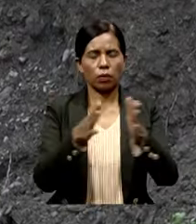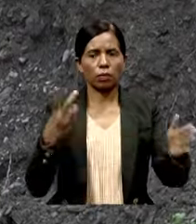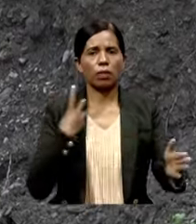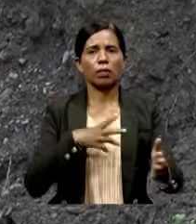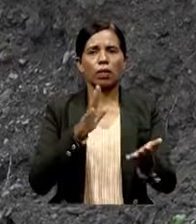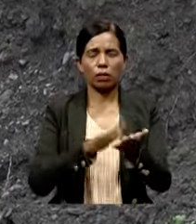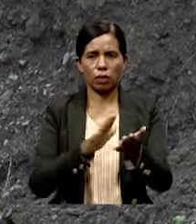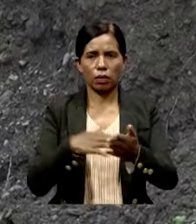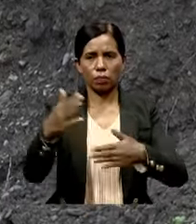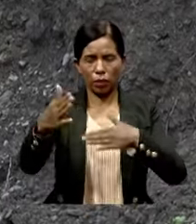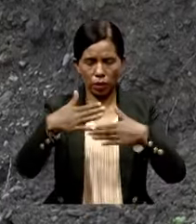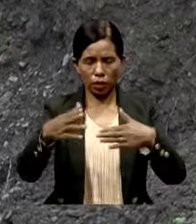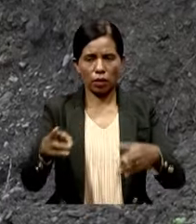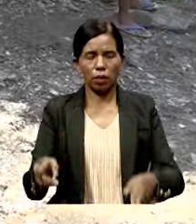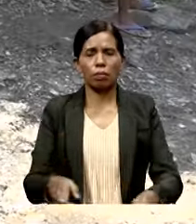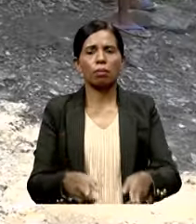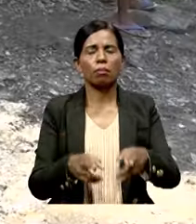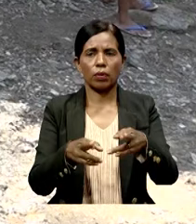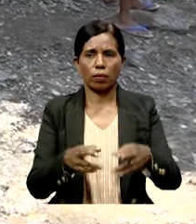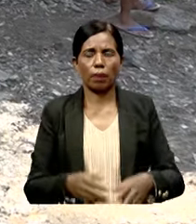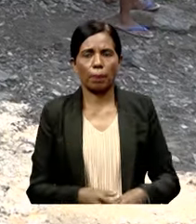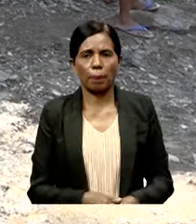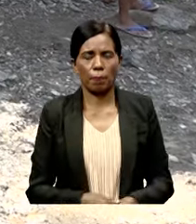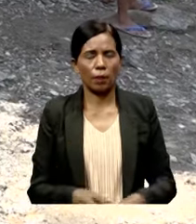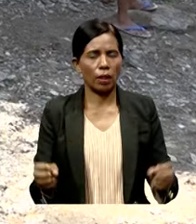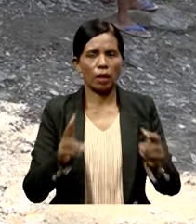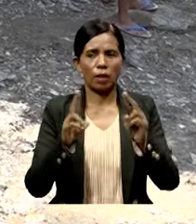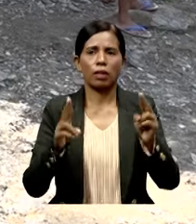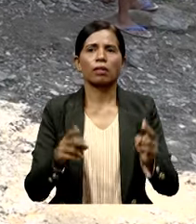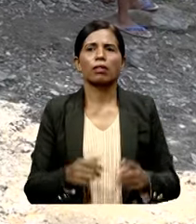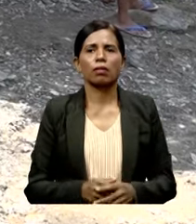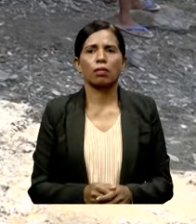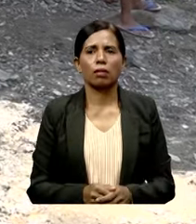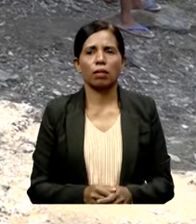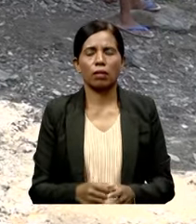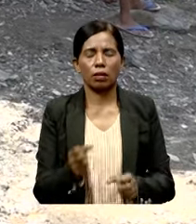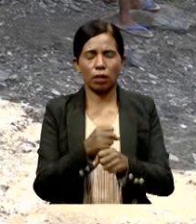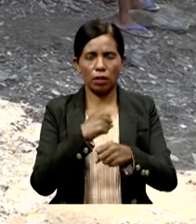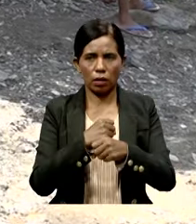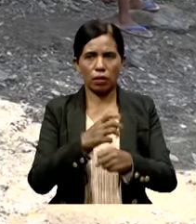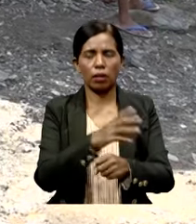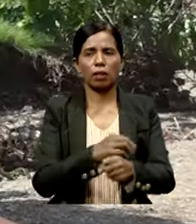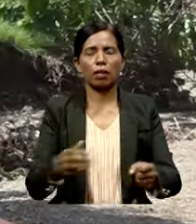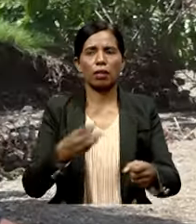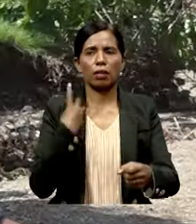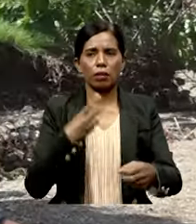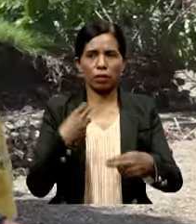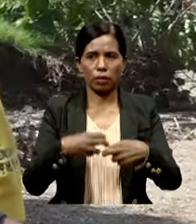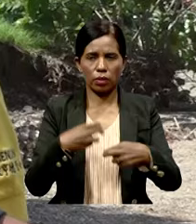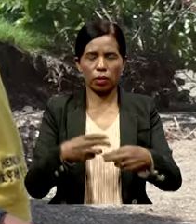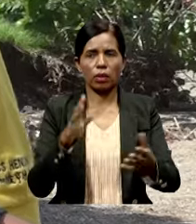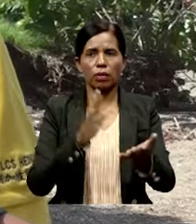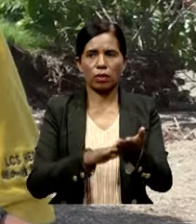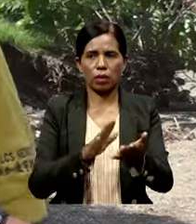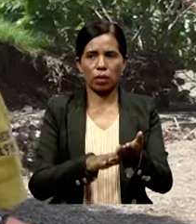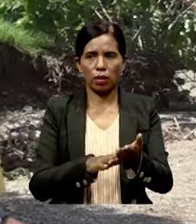kami sekolah ini basically mau ibu, selain mak lah hal urgent ibu rumah ka, hal ini ti tempo penah rumah. Irene ami asa bahanu sekolah selai bele subu